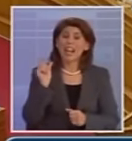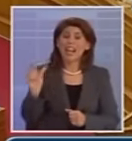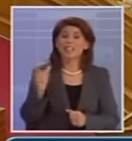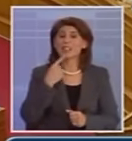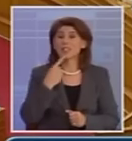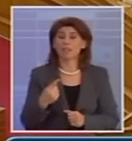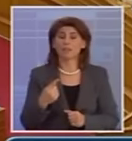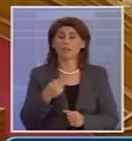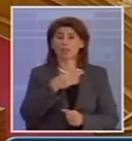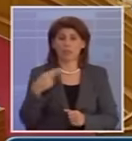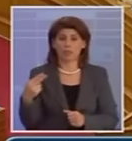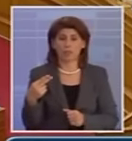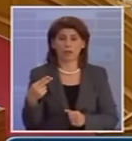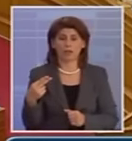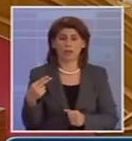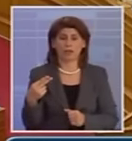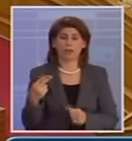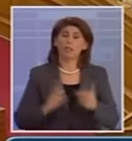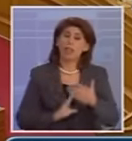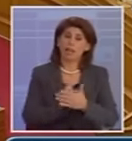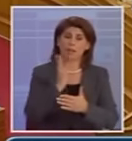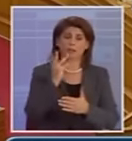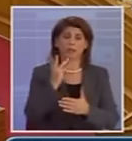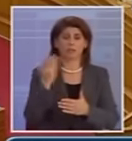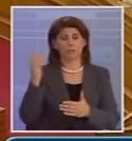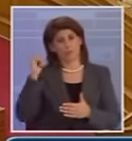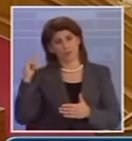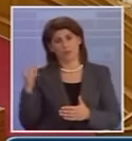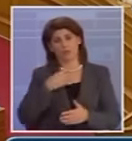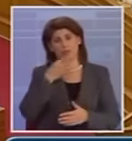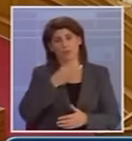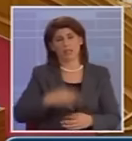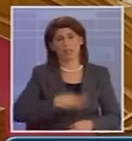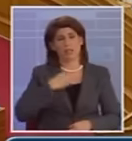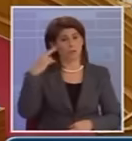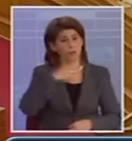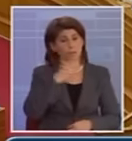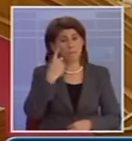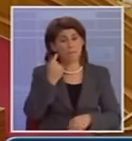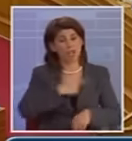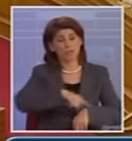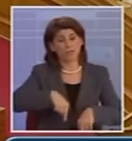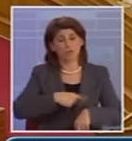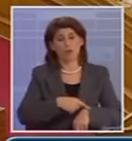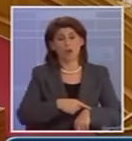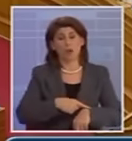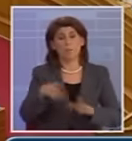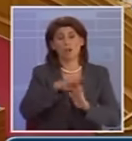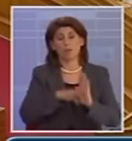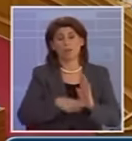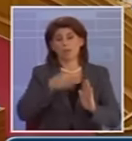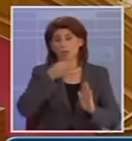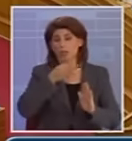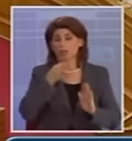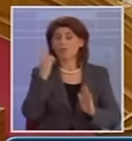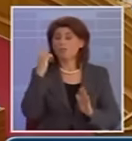είπατε για την κουβέντα για ανάπτυξη προχθές στην ομιλία σας, κύριε Πρωθυπουργέ. Μια μισή ώρα προγραμματικών δηλώσεων. Ούτε